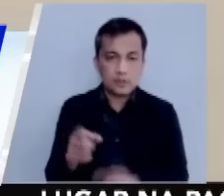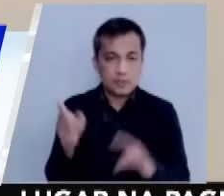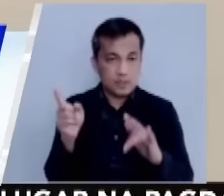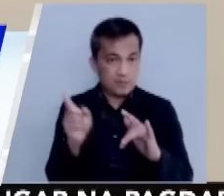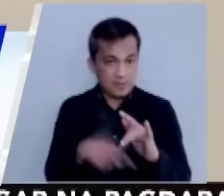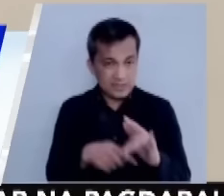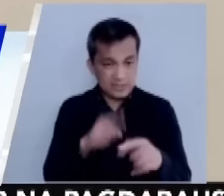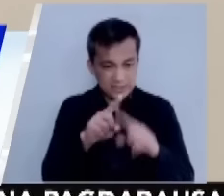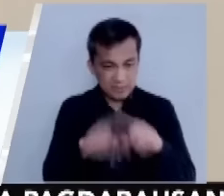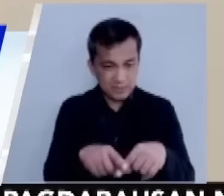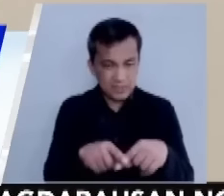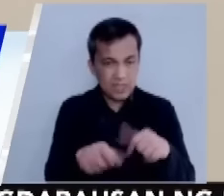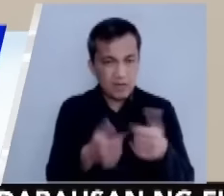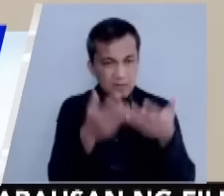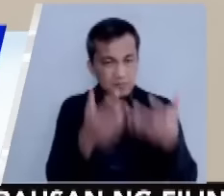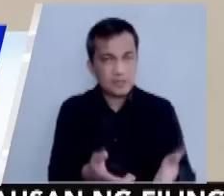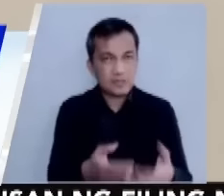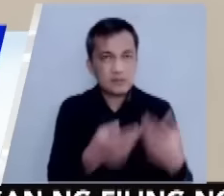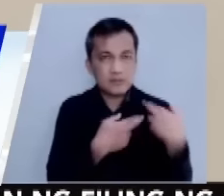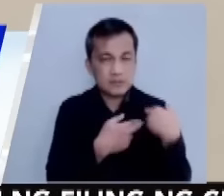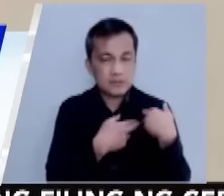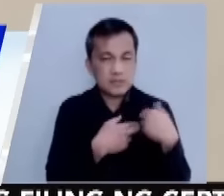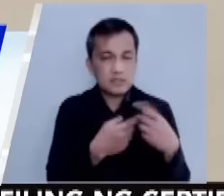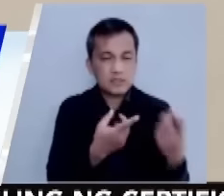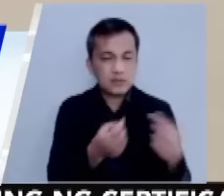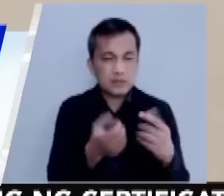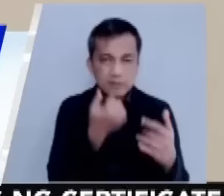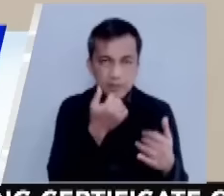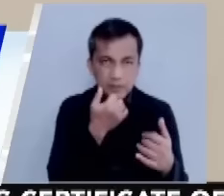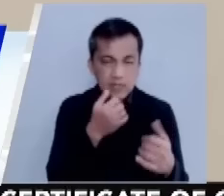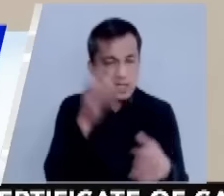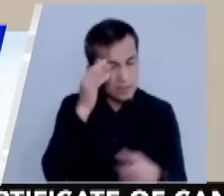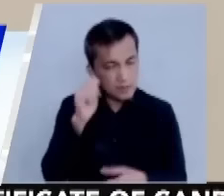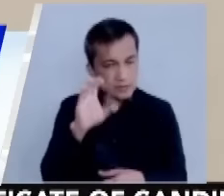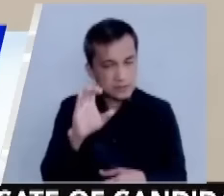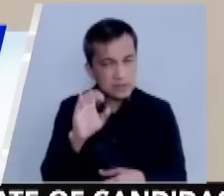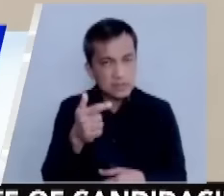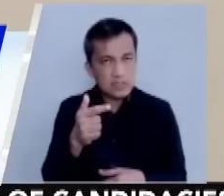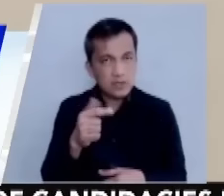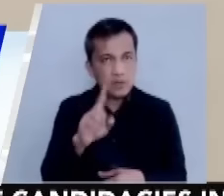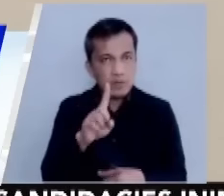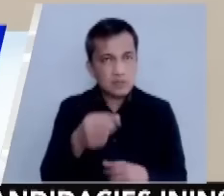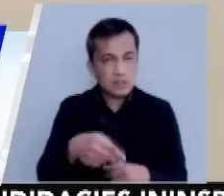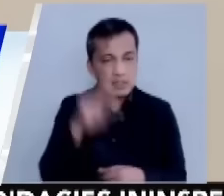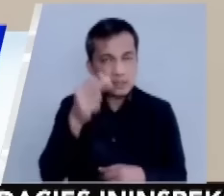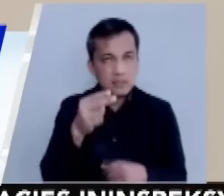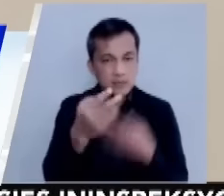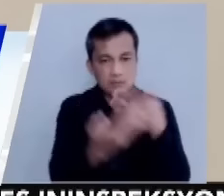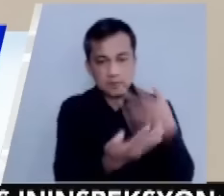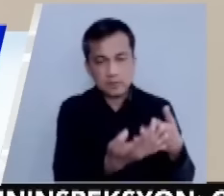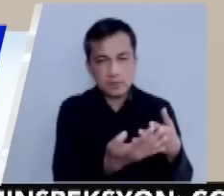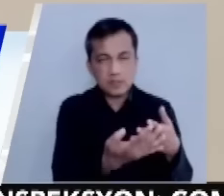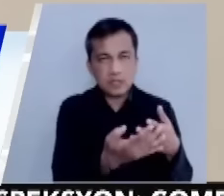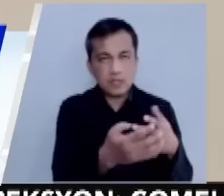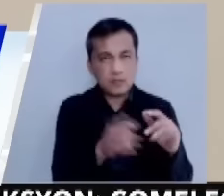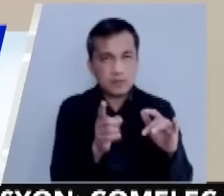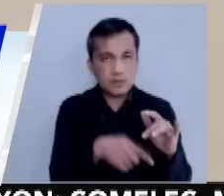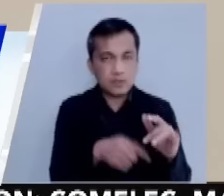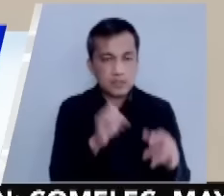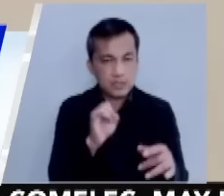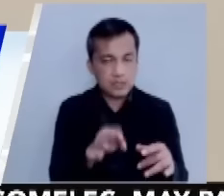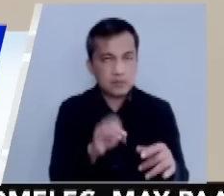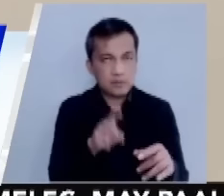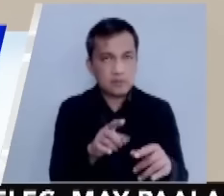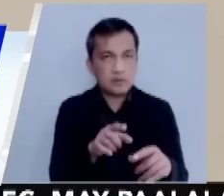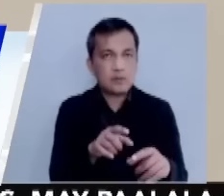gravity ng offense niya. Pero ang alam po ng PNP ACG, 1 degree higher po ang imprisonment and fines niya if ever na ma-found